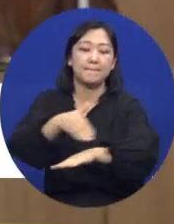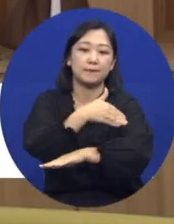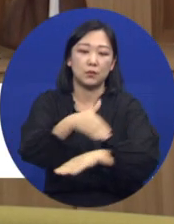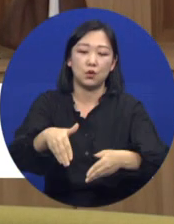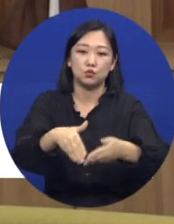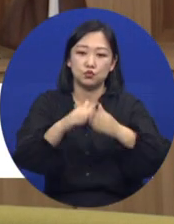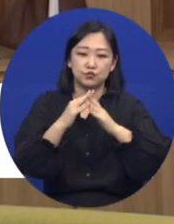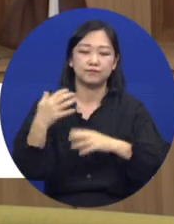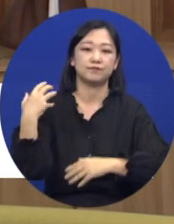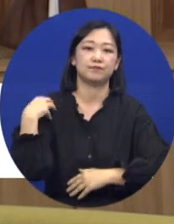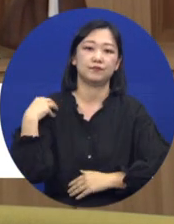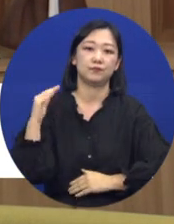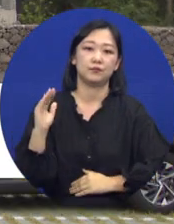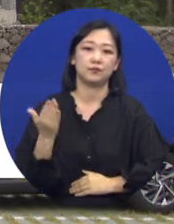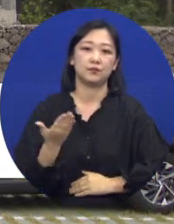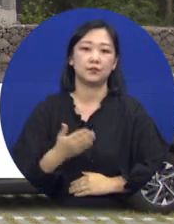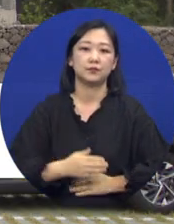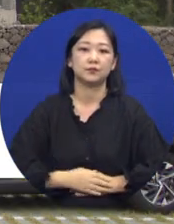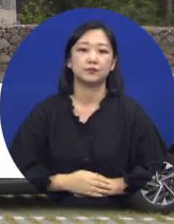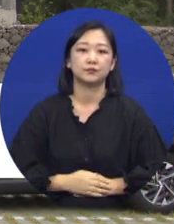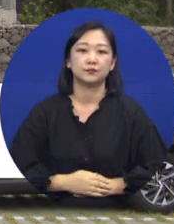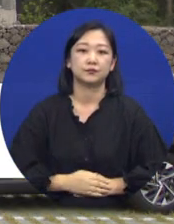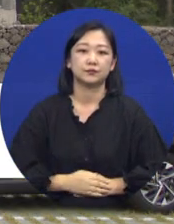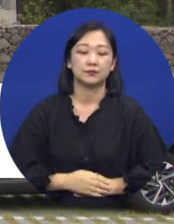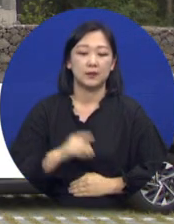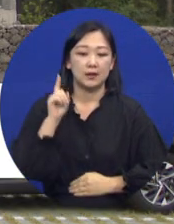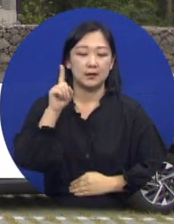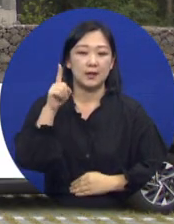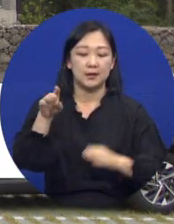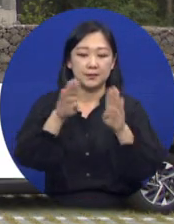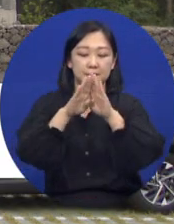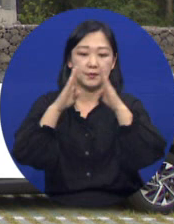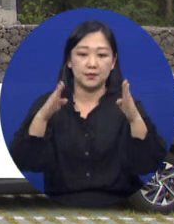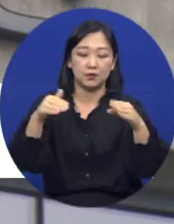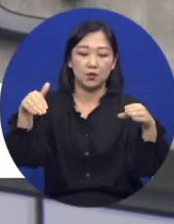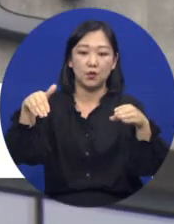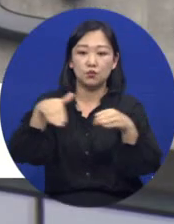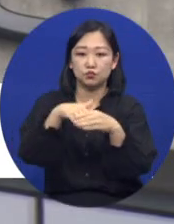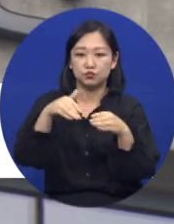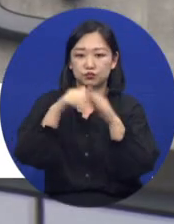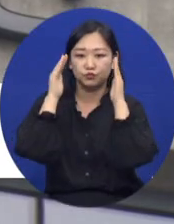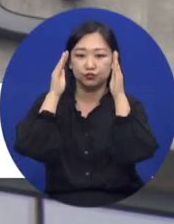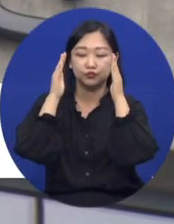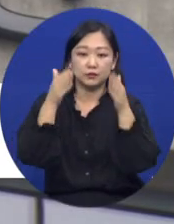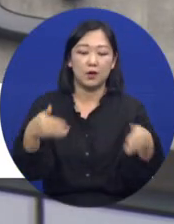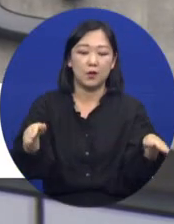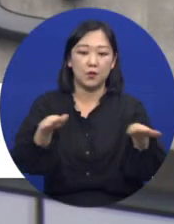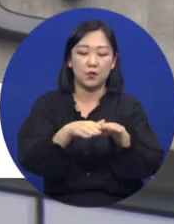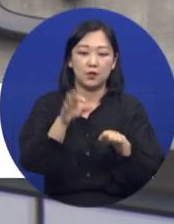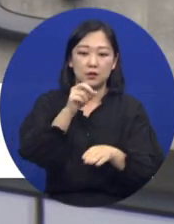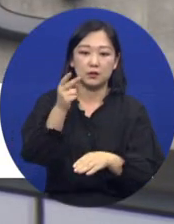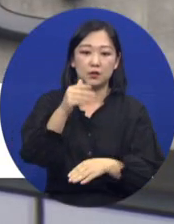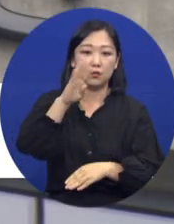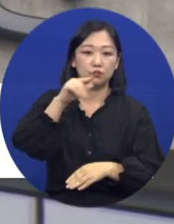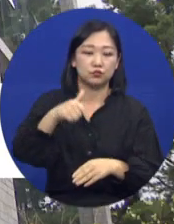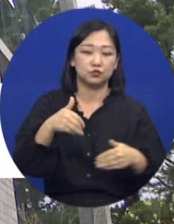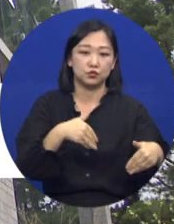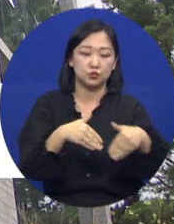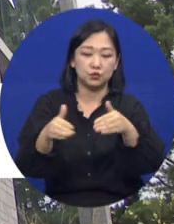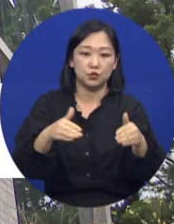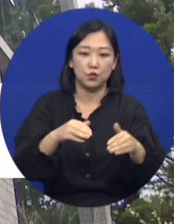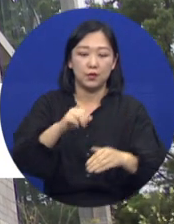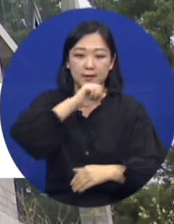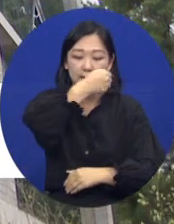등의 역할을 맡게 됩니다. 한편 내일 개관하는 제주문학관은 제주시 연북로에 예산 97억 원을